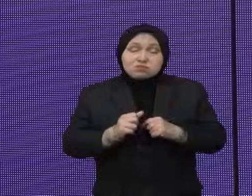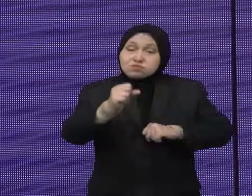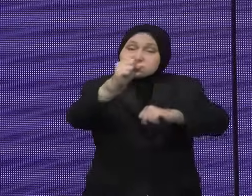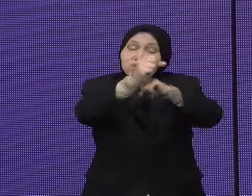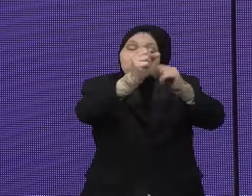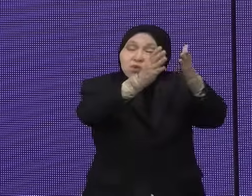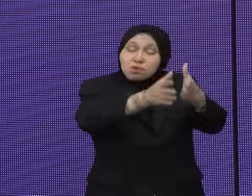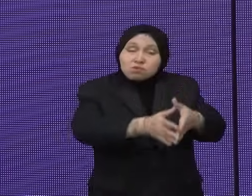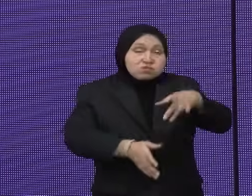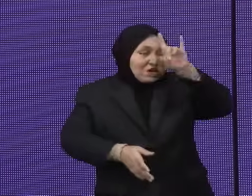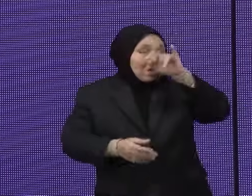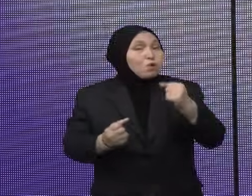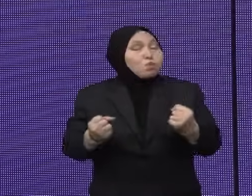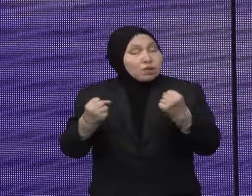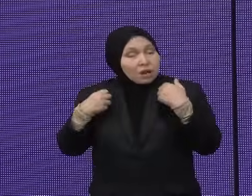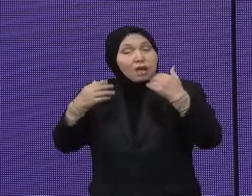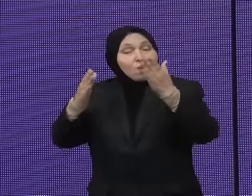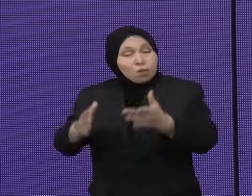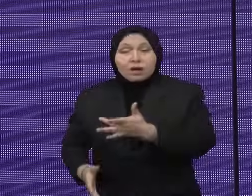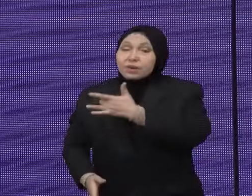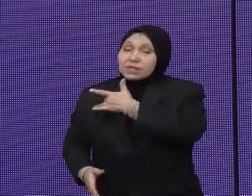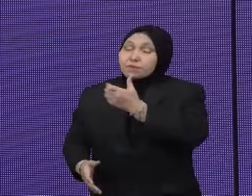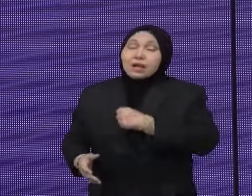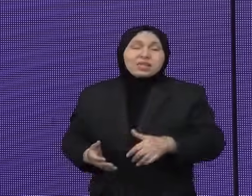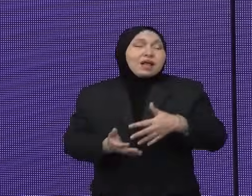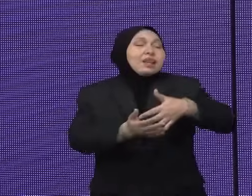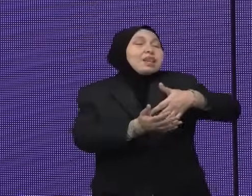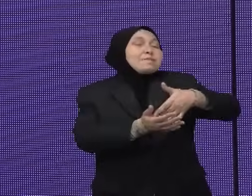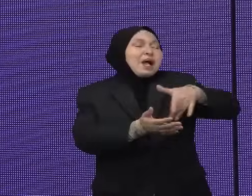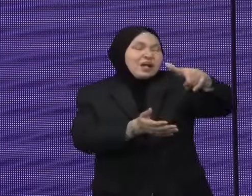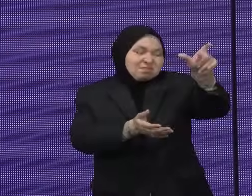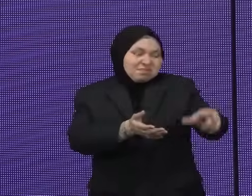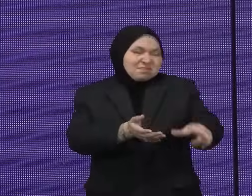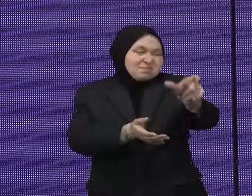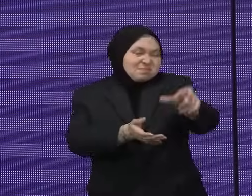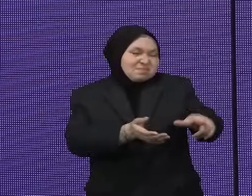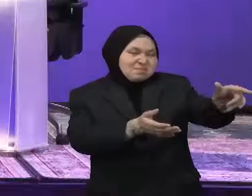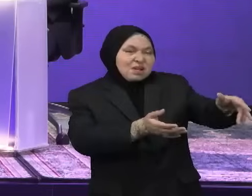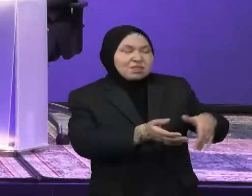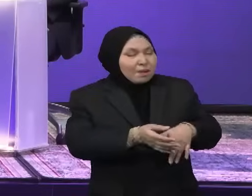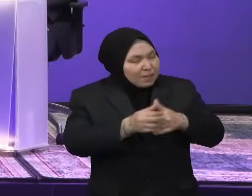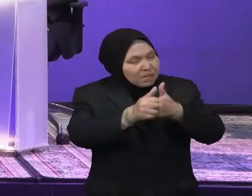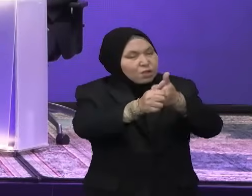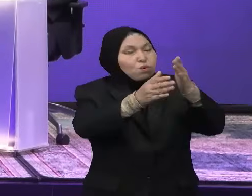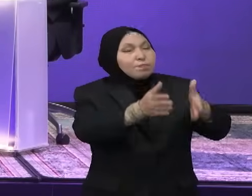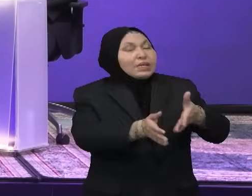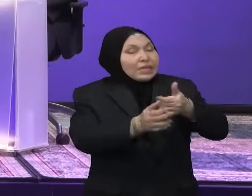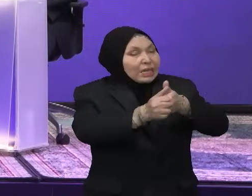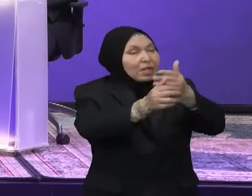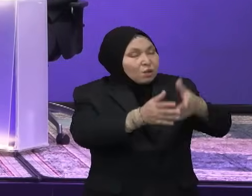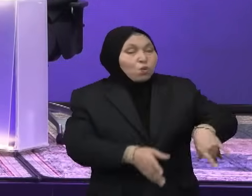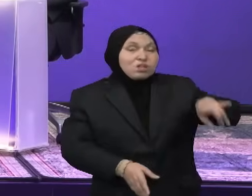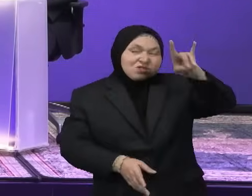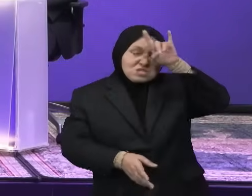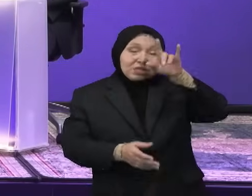menunjukkan yang kuatnya adalah orang yang beriman, yang lemahnya itu adalah sabila taghut. Ya, bila Allah